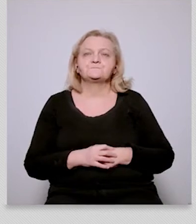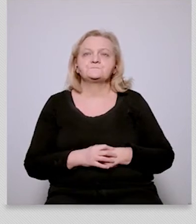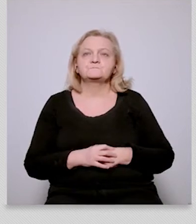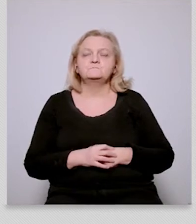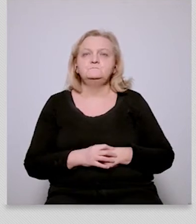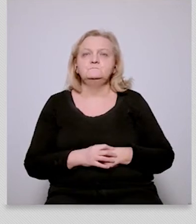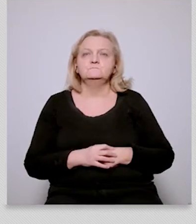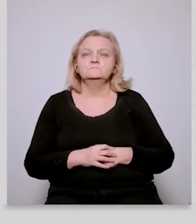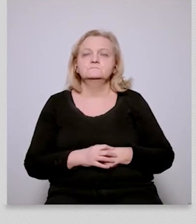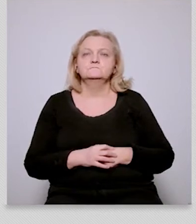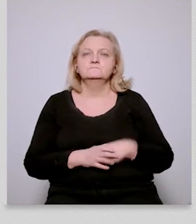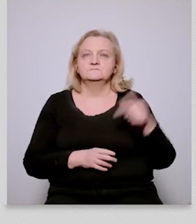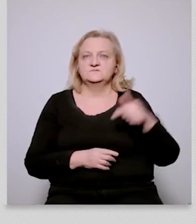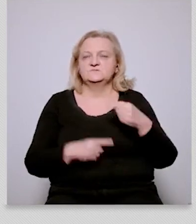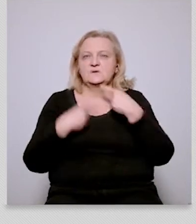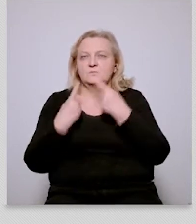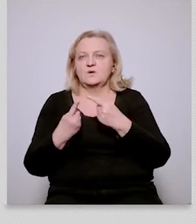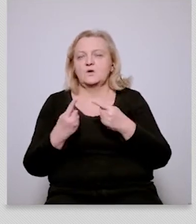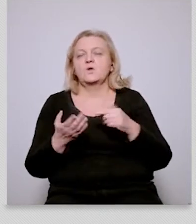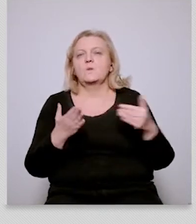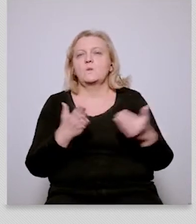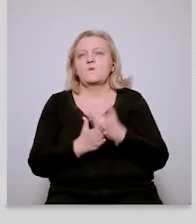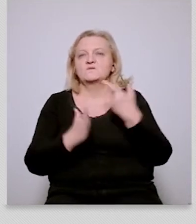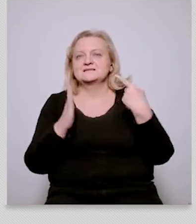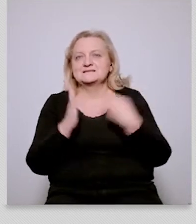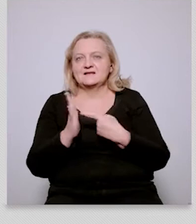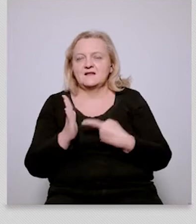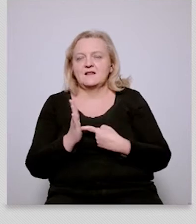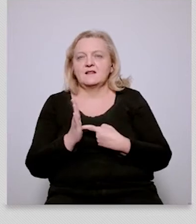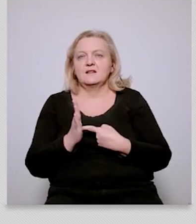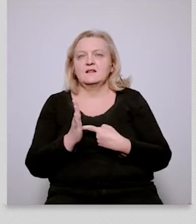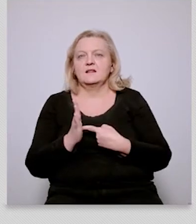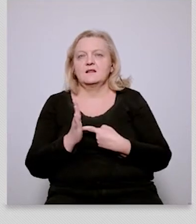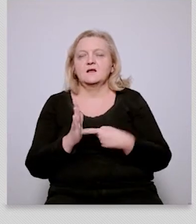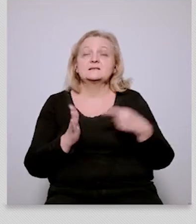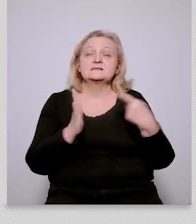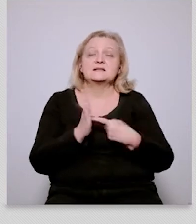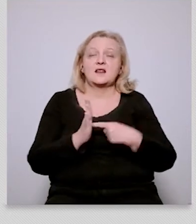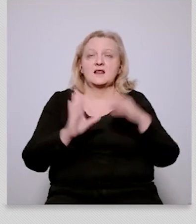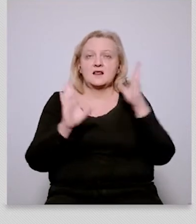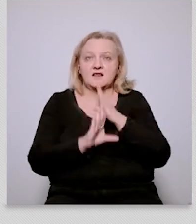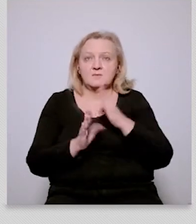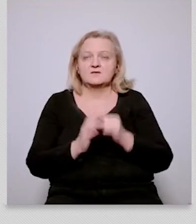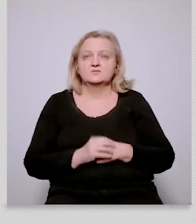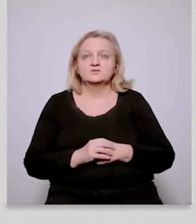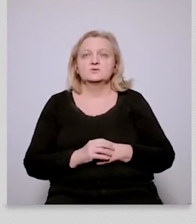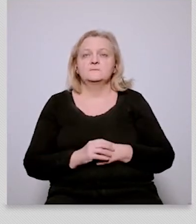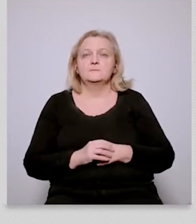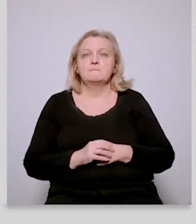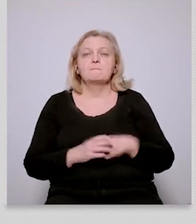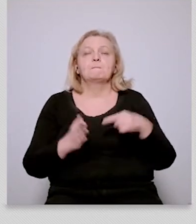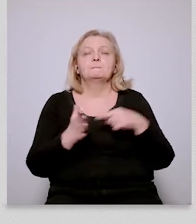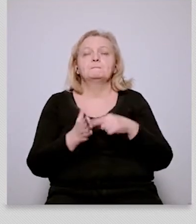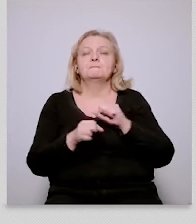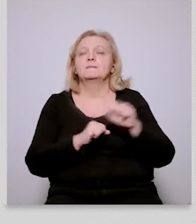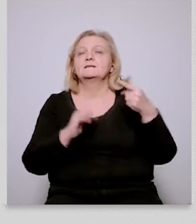trzeba wskazać że nowe cele klimatyczne to są